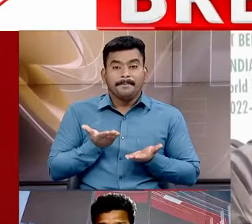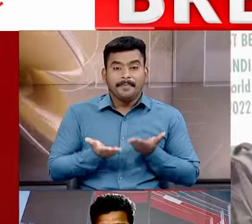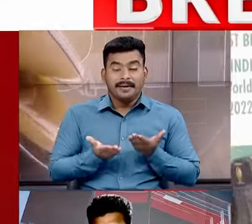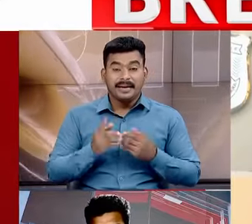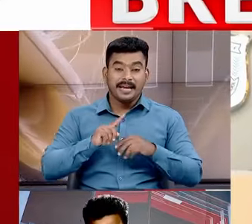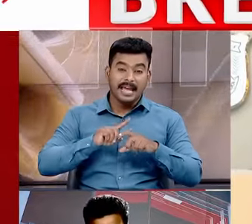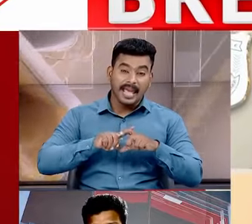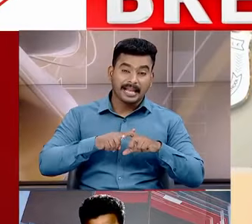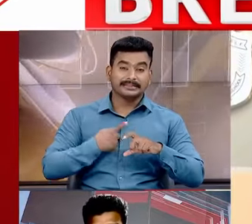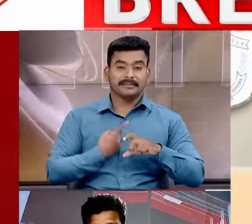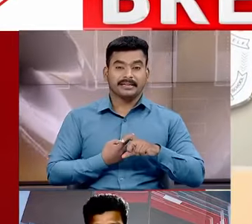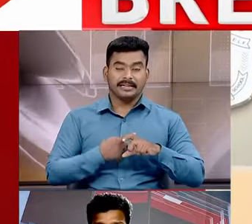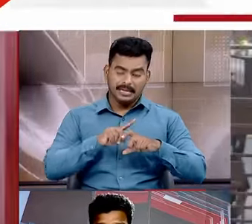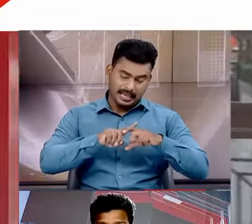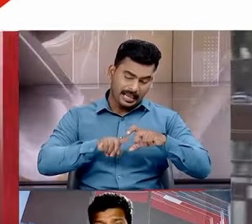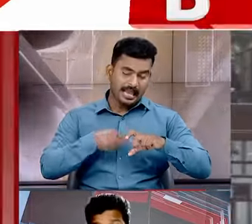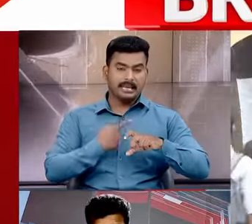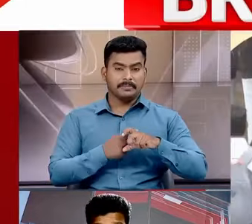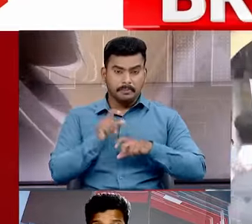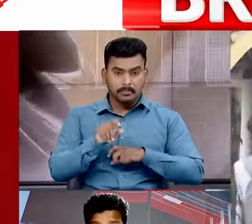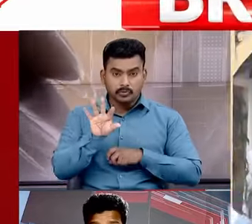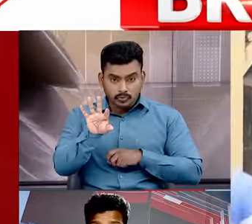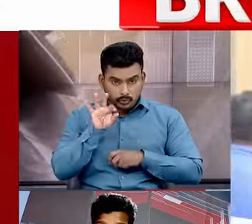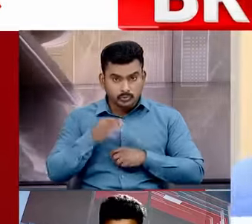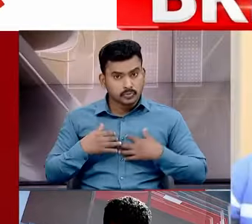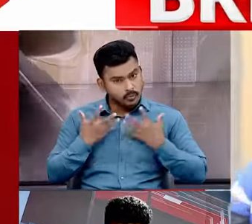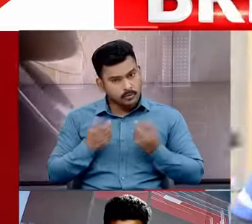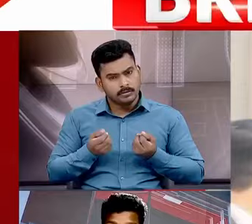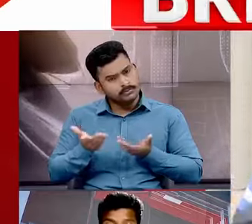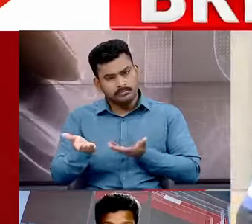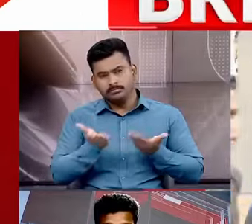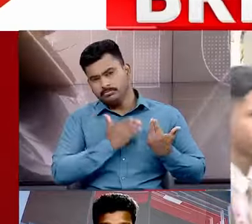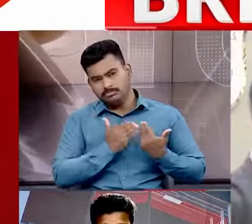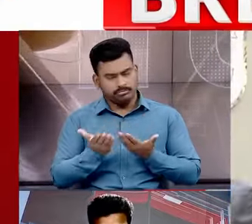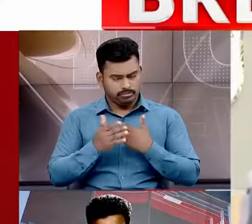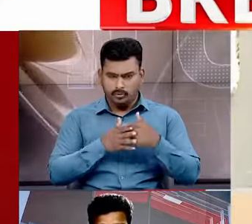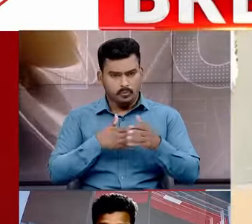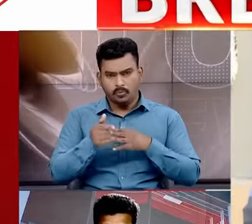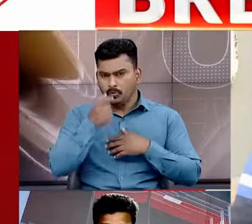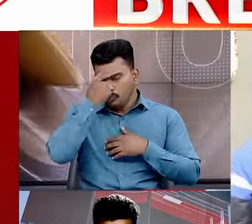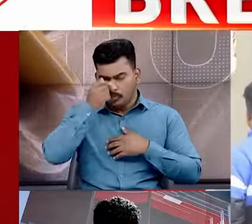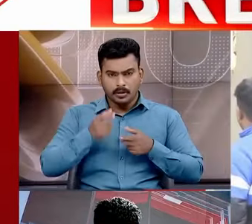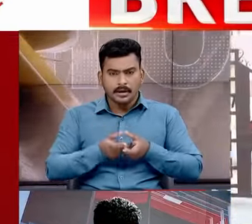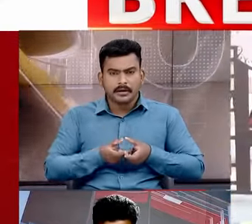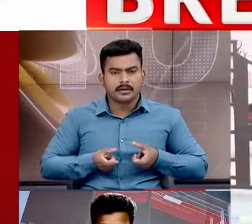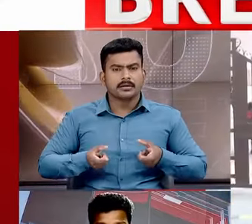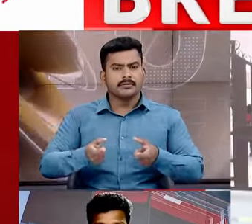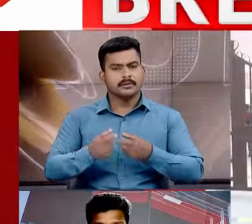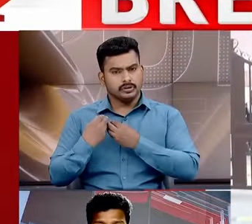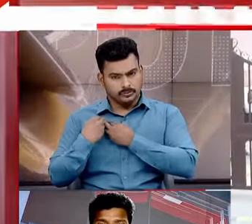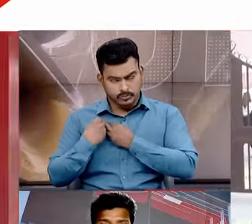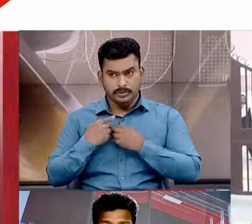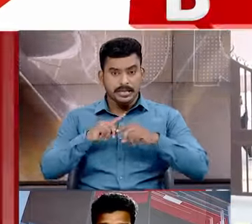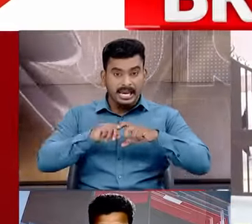പ്രാവീണ്യമുള്ള ആളുകളുടെ കാര്യങ്ങൾ പരിഗണിക്കണമെങ്കിൽ, അല്ലെങ്കിൽ അവരുടെ നിർദ്ദേശം പരിഗണിക്കണമെങ്കിൽ, അവരെ ഈ കമ്മിറ്റിയിലേക്ക് കോപ്റ്റ് ചെയ്യണമെങ്കിൽ ഈ സമിതിക്ക് അത് ചെയ്യാൻ